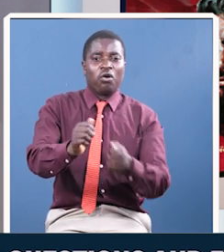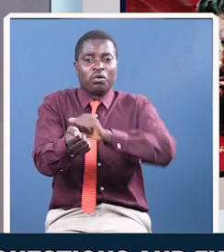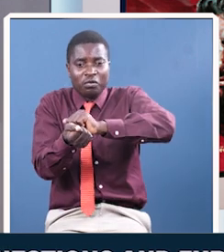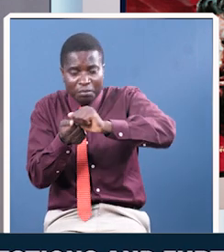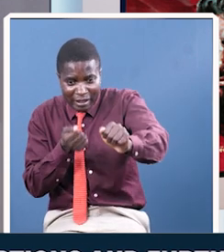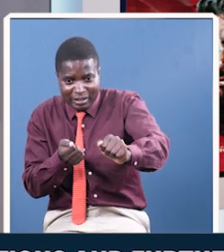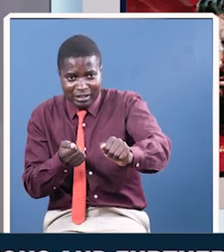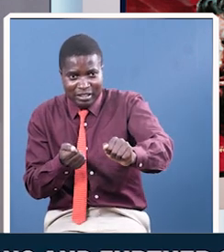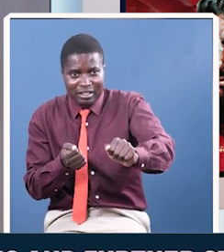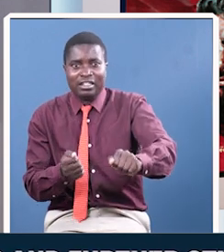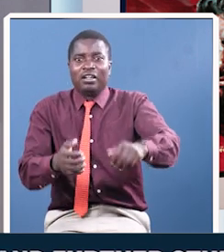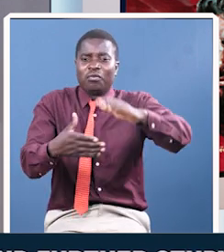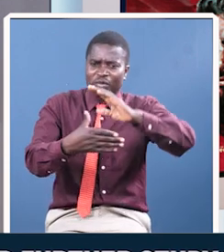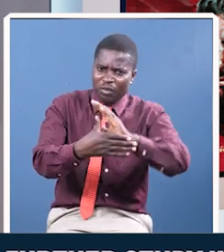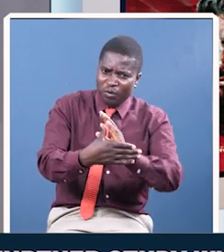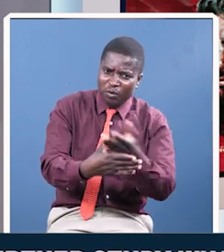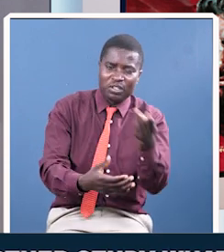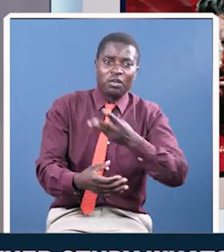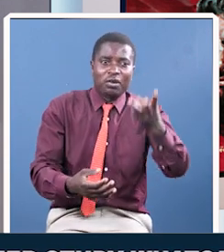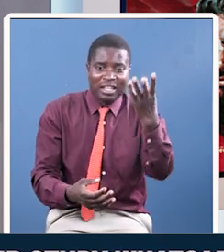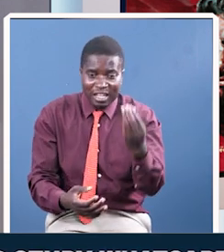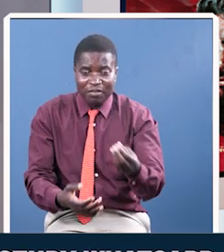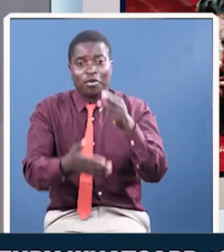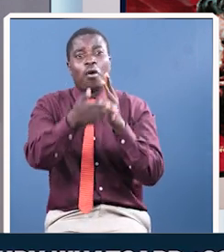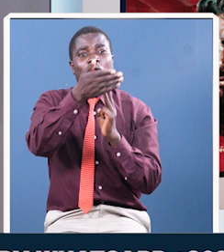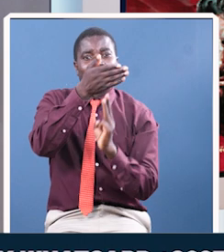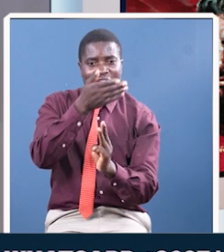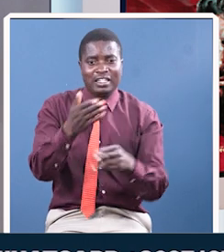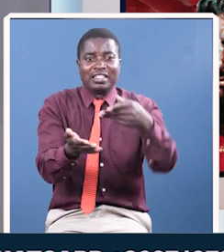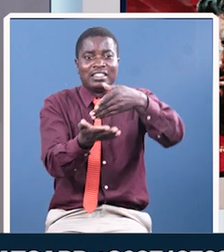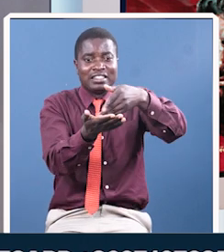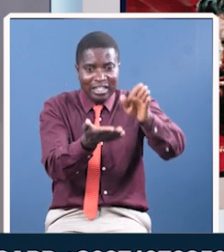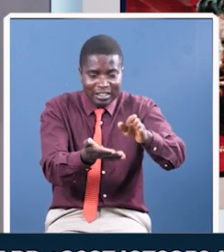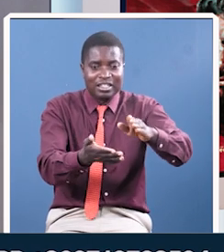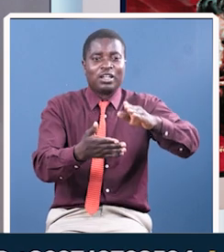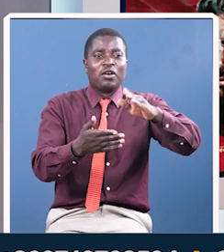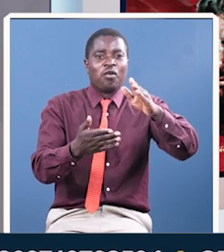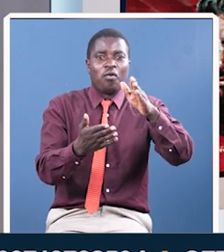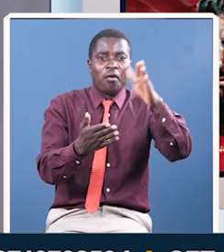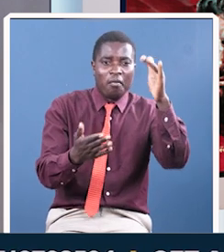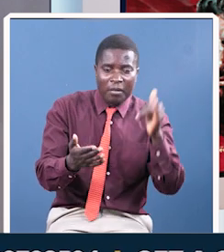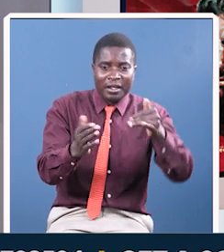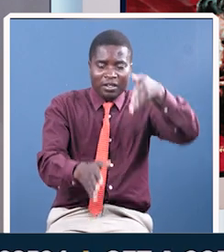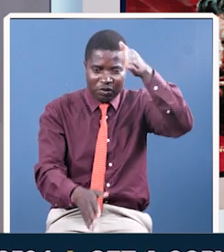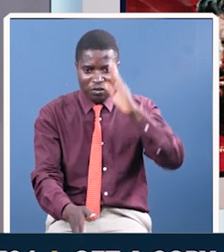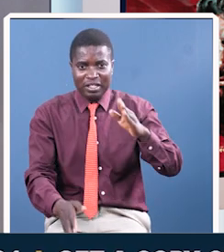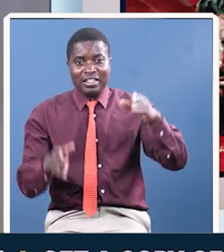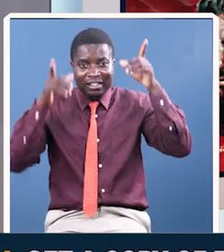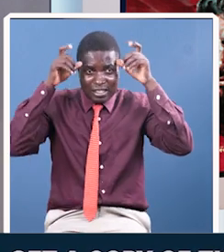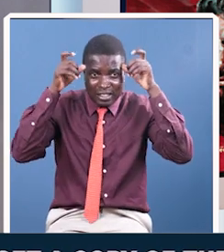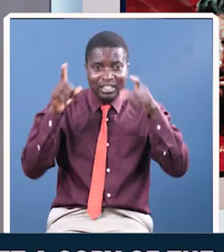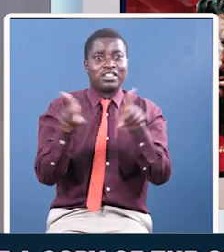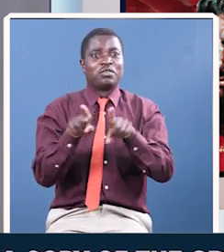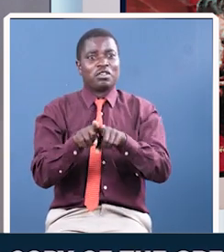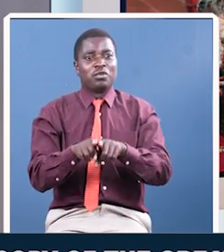yayo. Saka because titori nema prophets ari kutumwa namwari kuvana vamwari, Satan anoshandisa